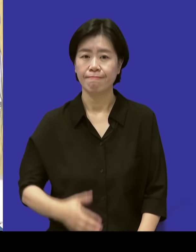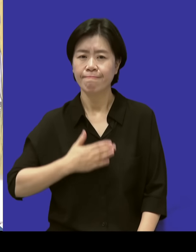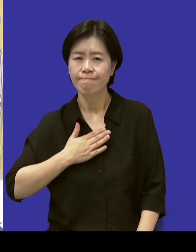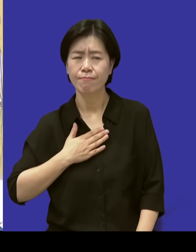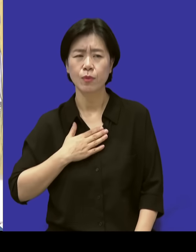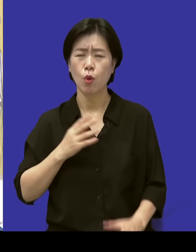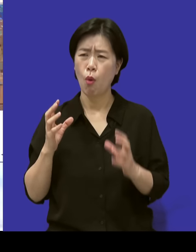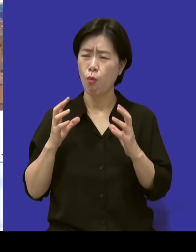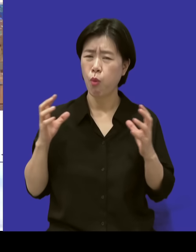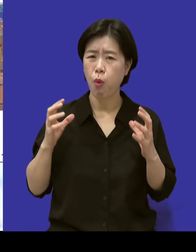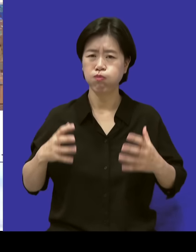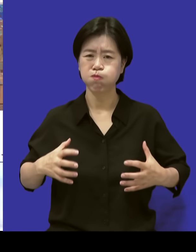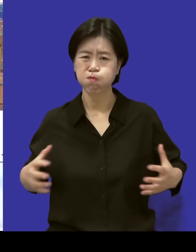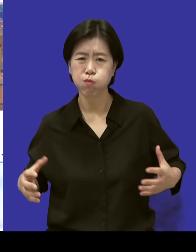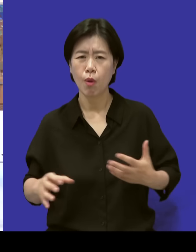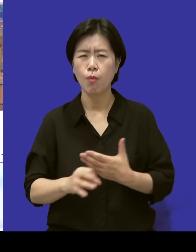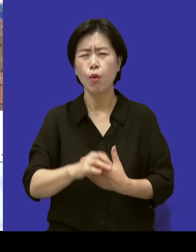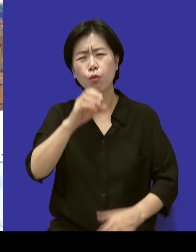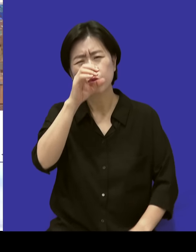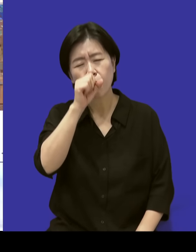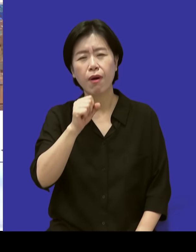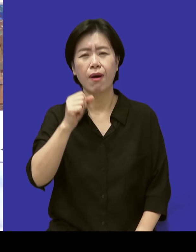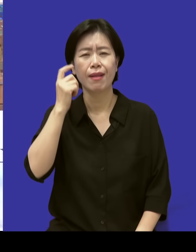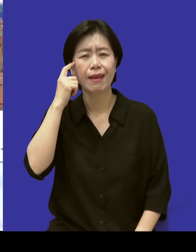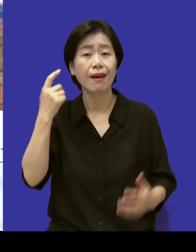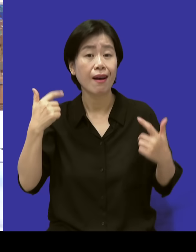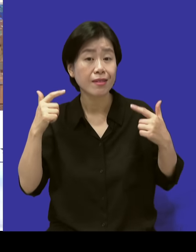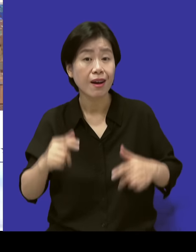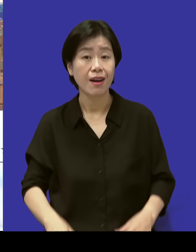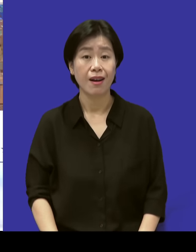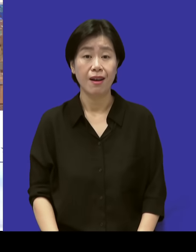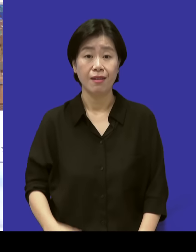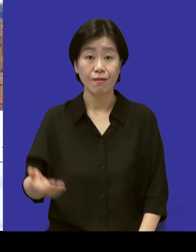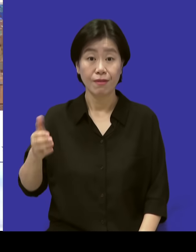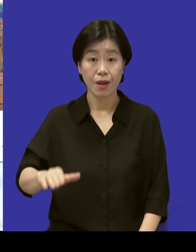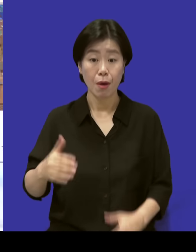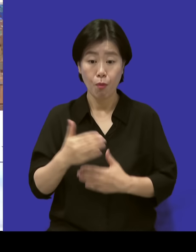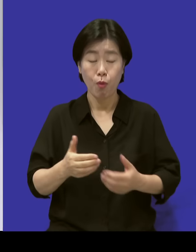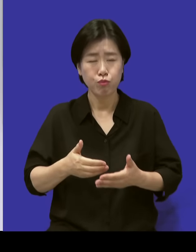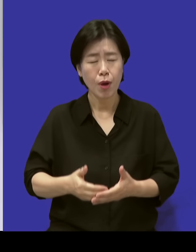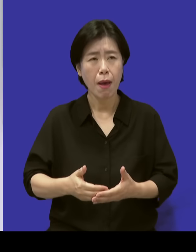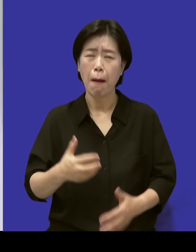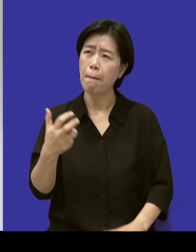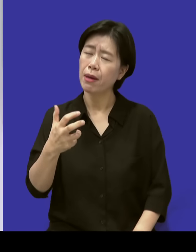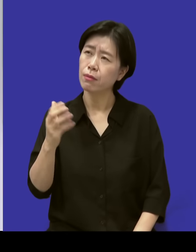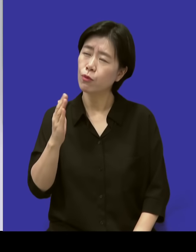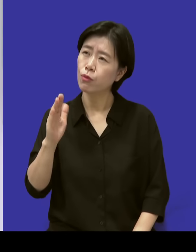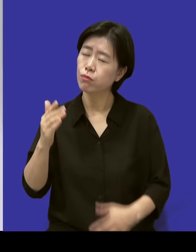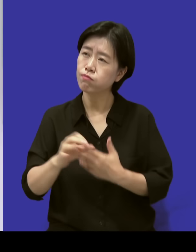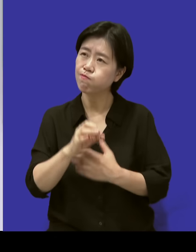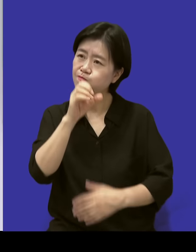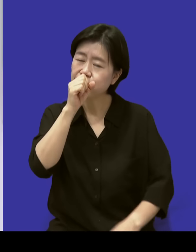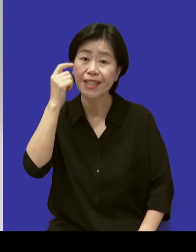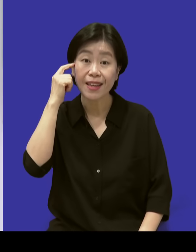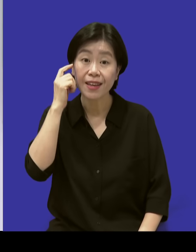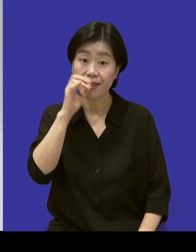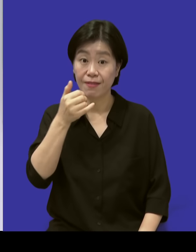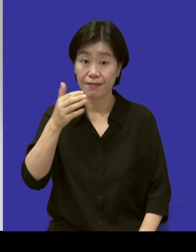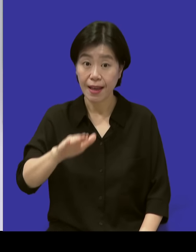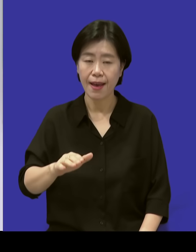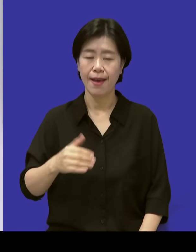살 네. 80kg만 되면 좋겠다 이런 아. 이렇게 했는데 지금 또 넘치게 부어줘서 이렇게 돼버렸는데 네. 그 당시에 운동하게 된